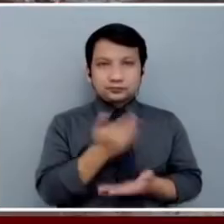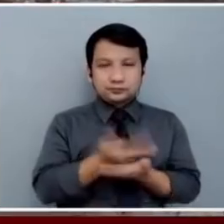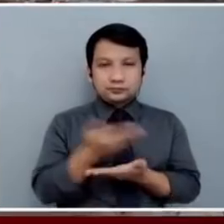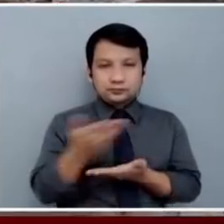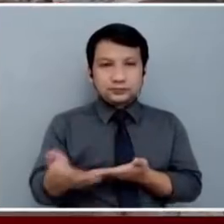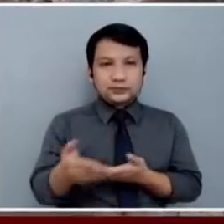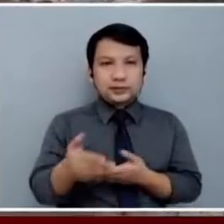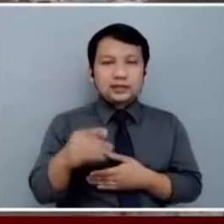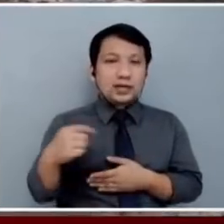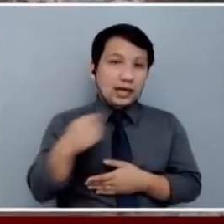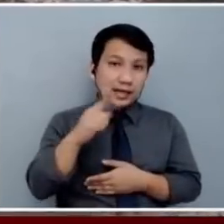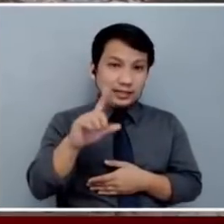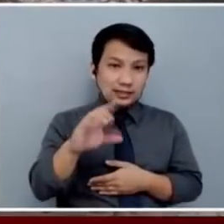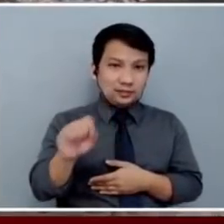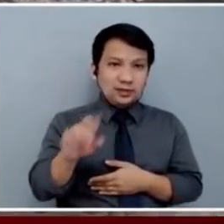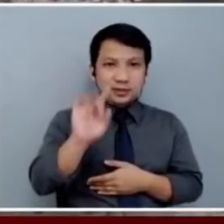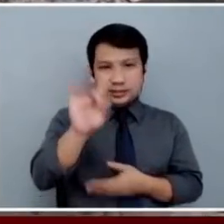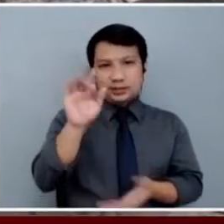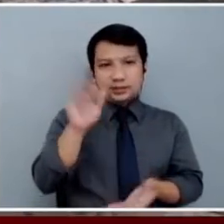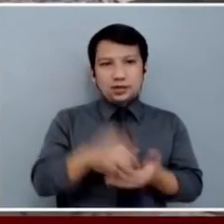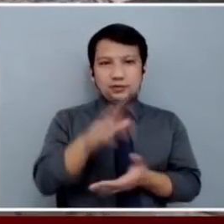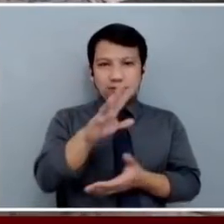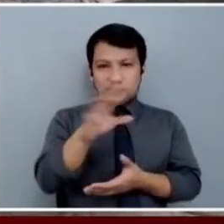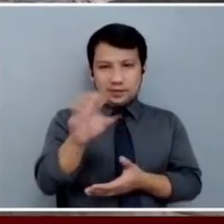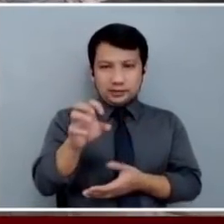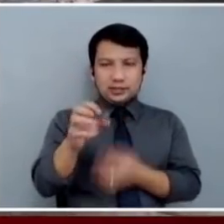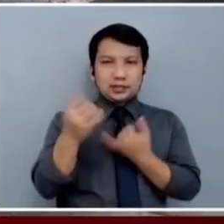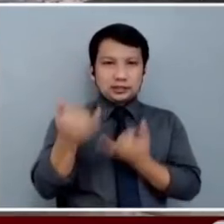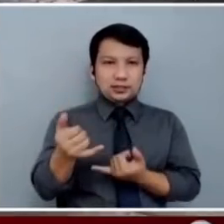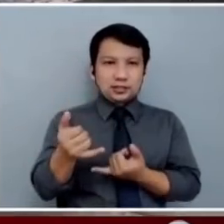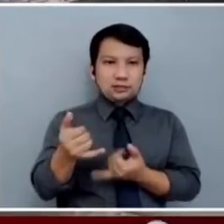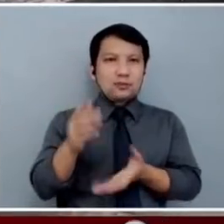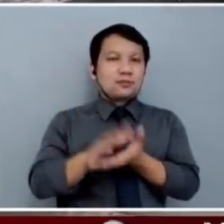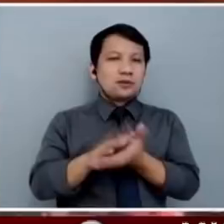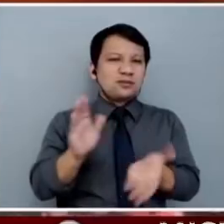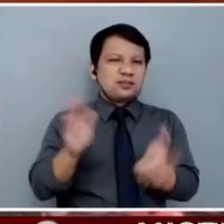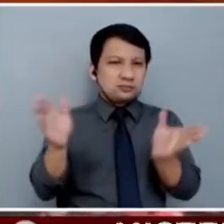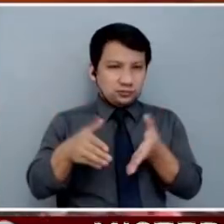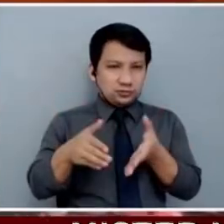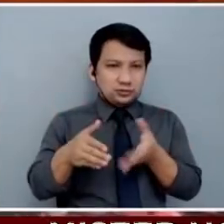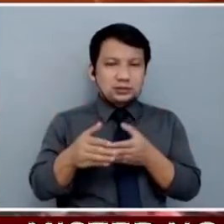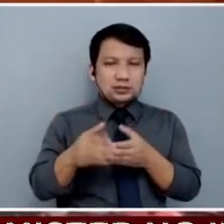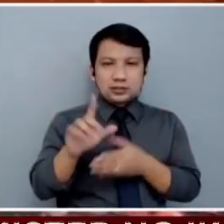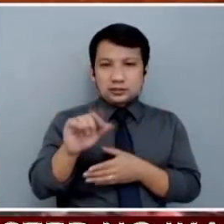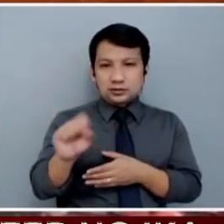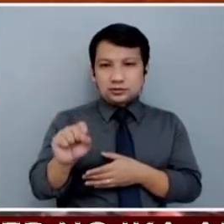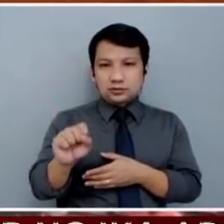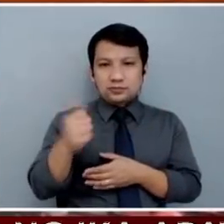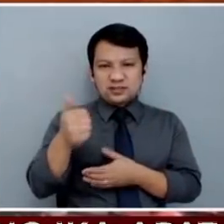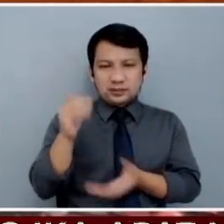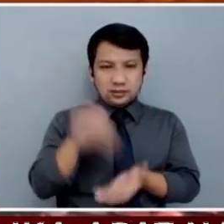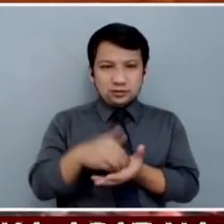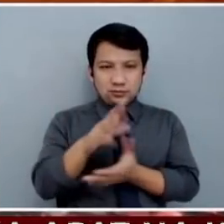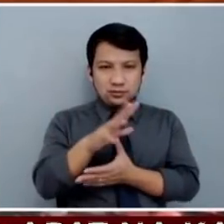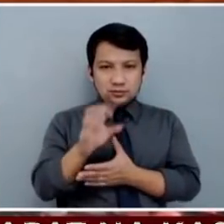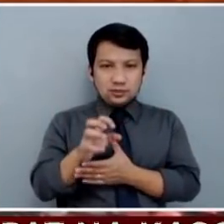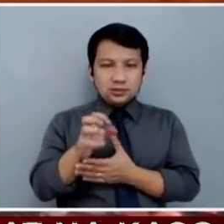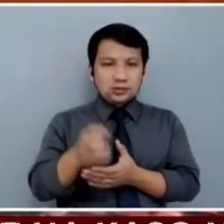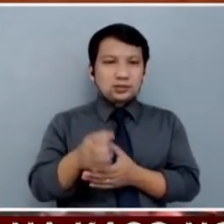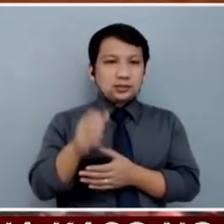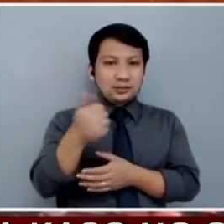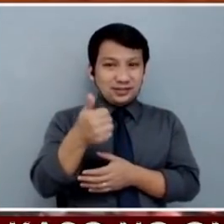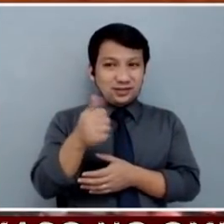lechon. 8,500 pesos na ngayon ang pinakamaliit na lechon, habang 10,500 na ang 10 to